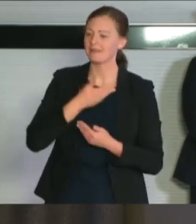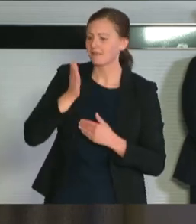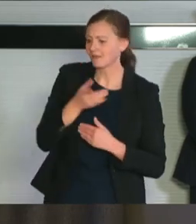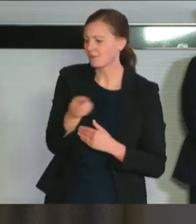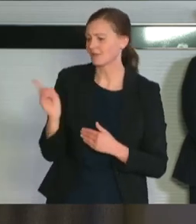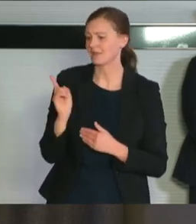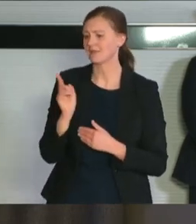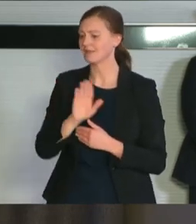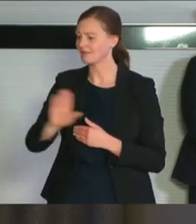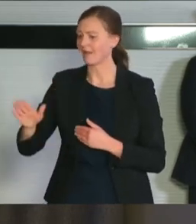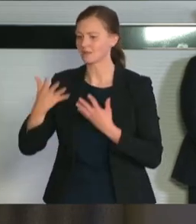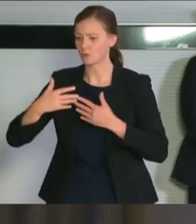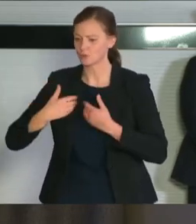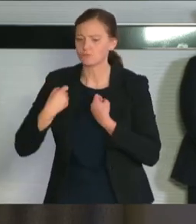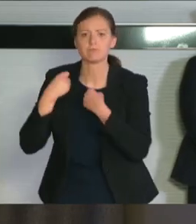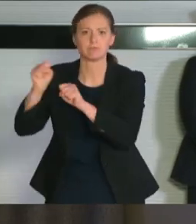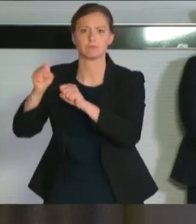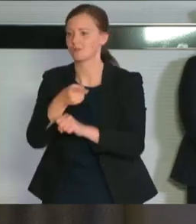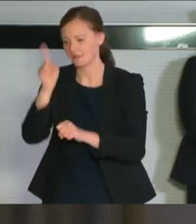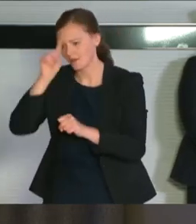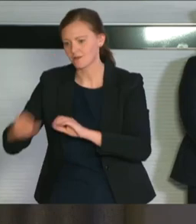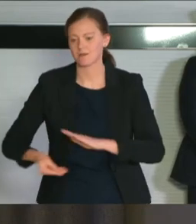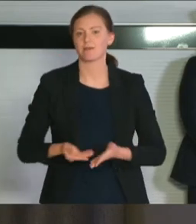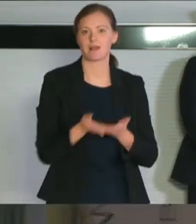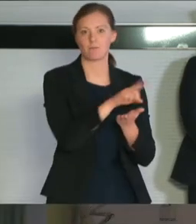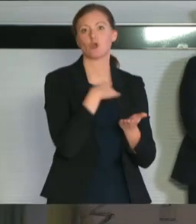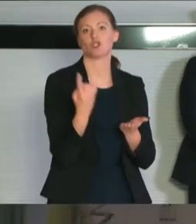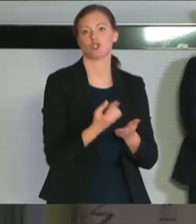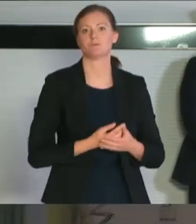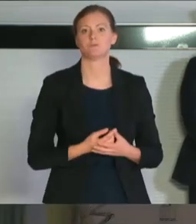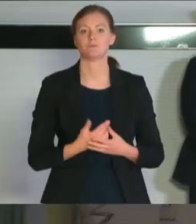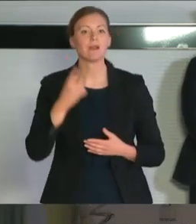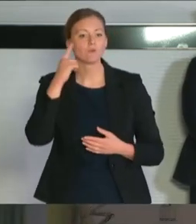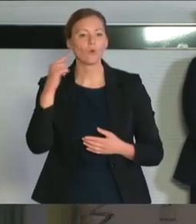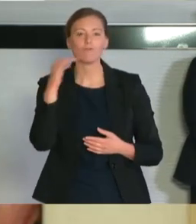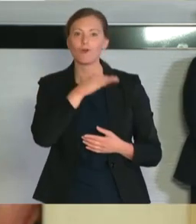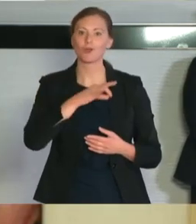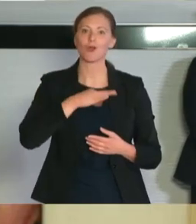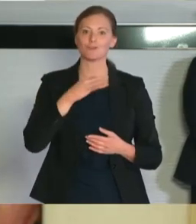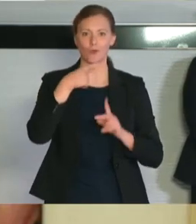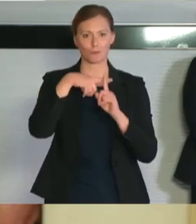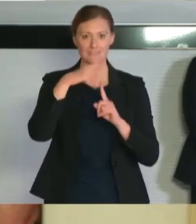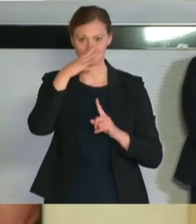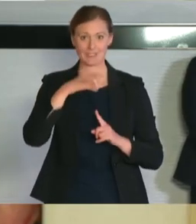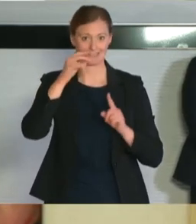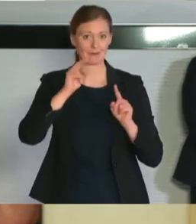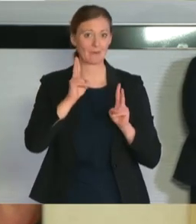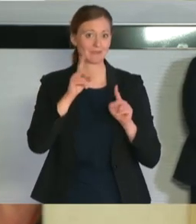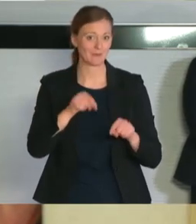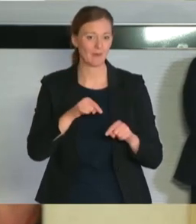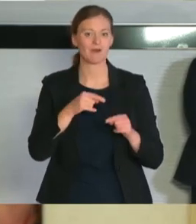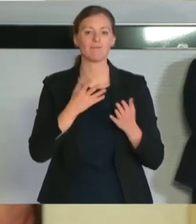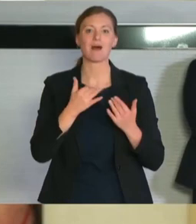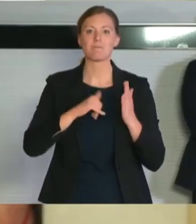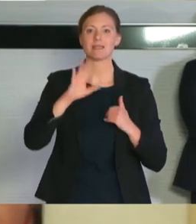mye av produksjonen sin opp igjen og kan hjelpe oss i denne situasjonen. Så tror jeg også at folk ønsker seg noen positive nyheter nå. Hva det mest